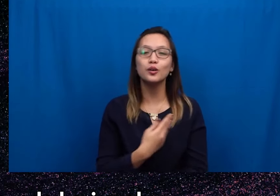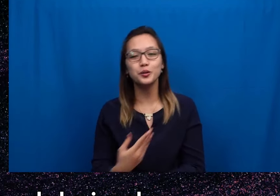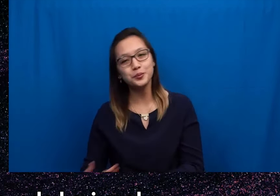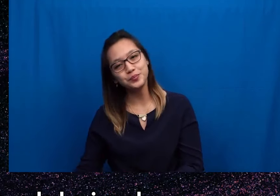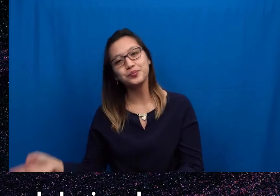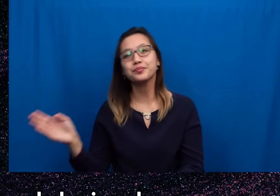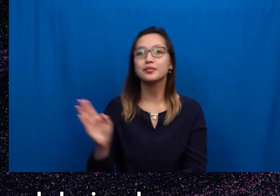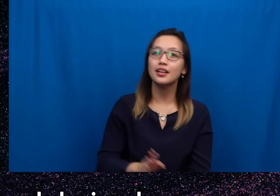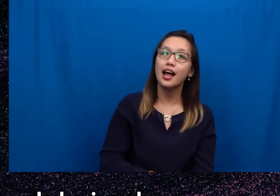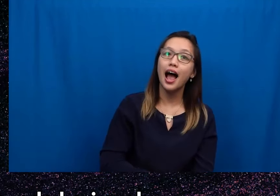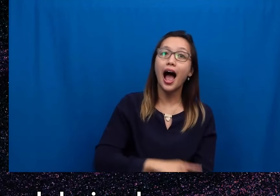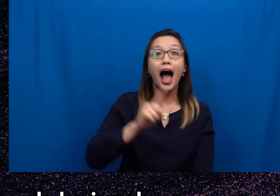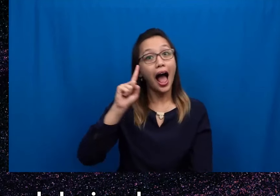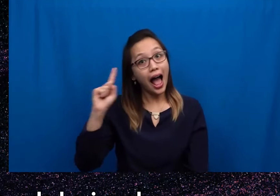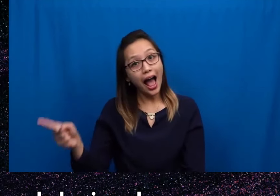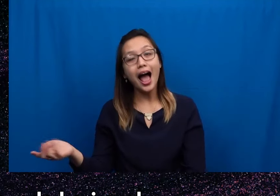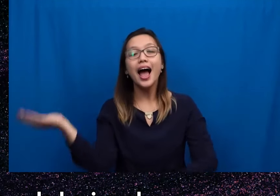hidup,